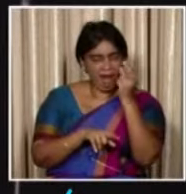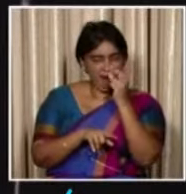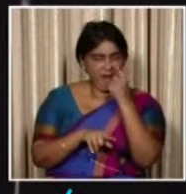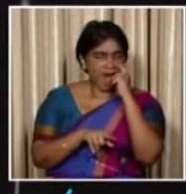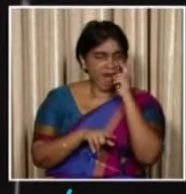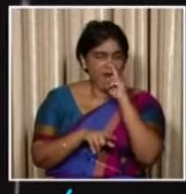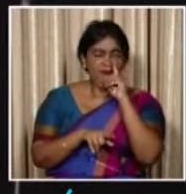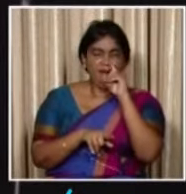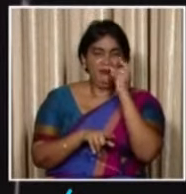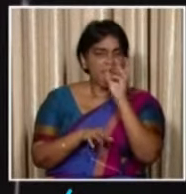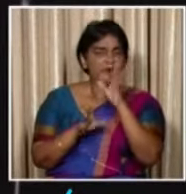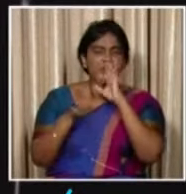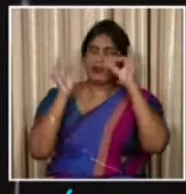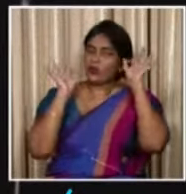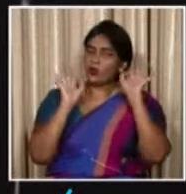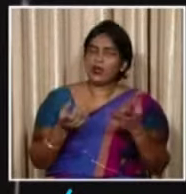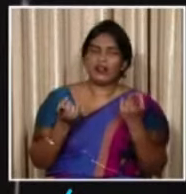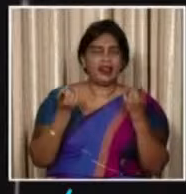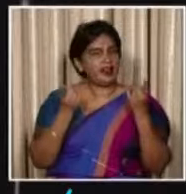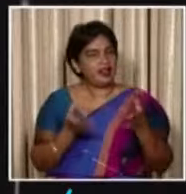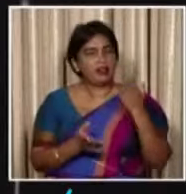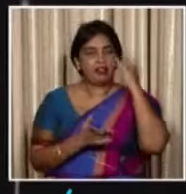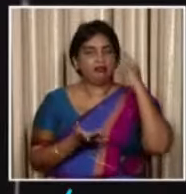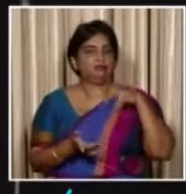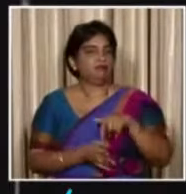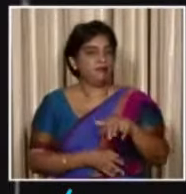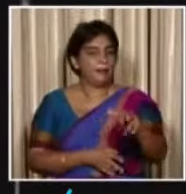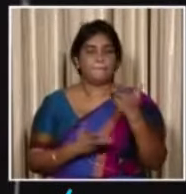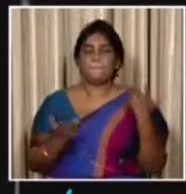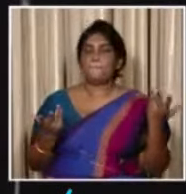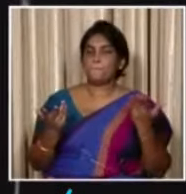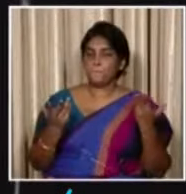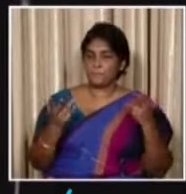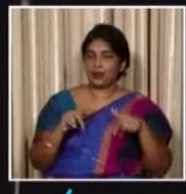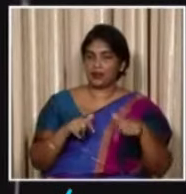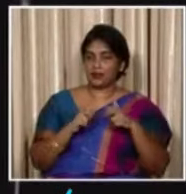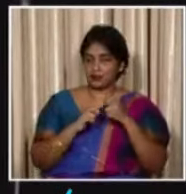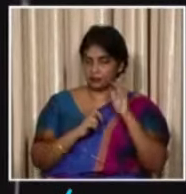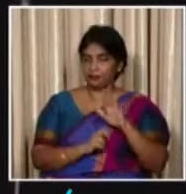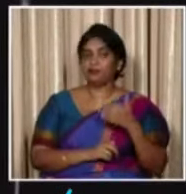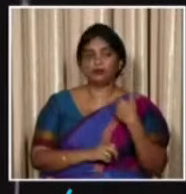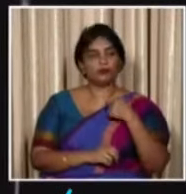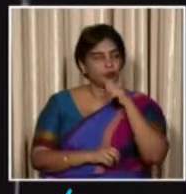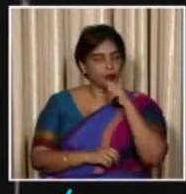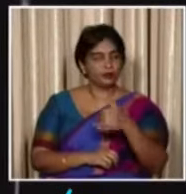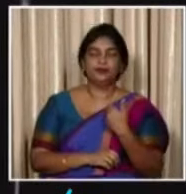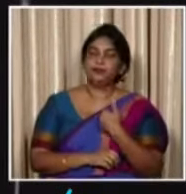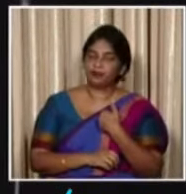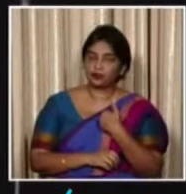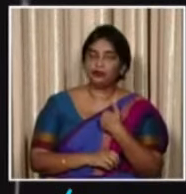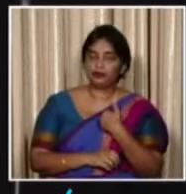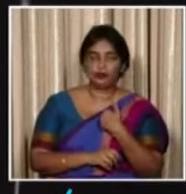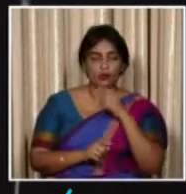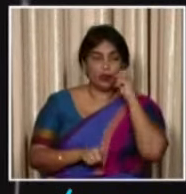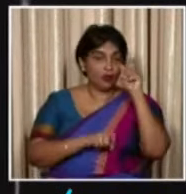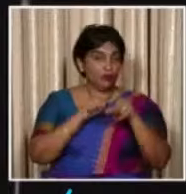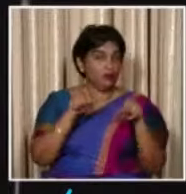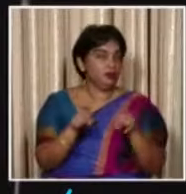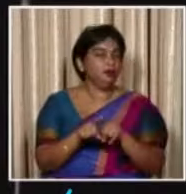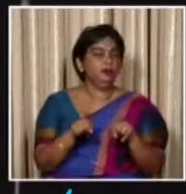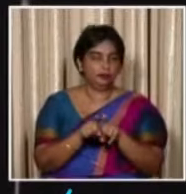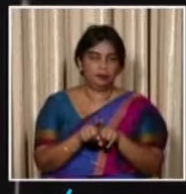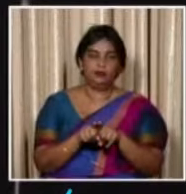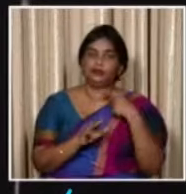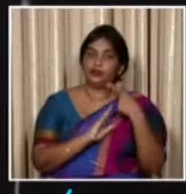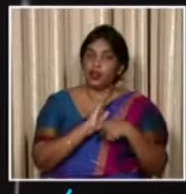නෙමෙයි නිකන්වත් තරුණ කාන්තාවකට පාරේ බැහැලා යන්න බැරි තත්ත්වයක් තියෙන එක ගැන අත වශයෙන්ම අපි පුරවැසිය හැටියට